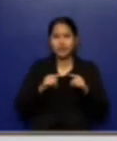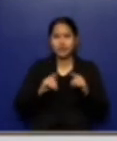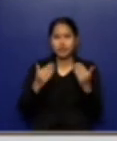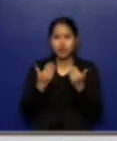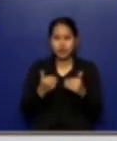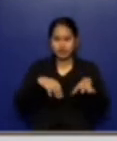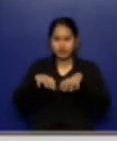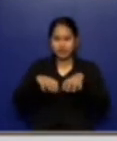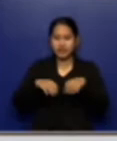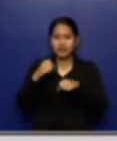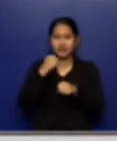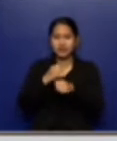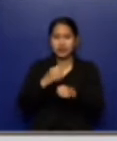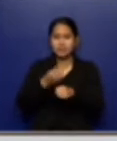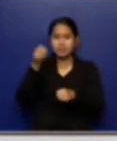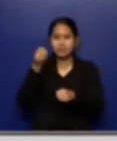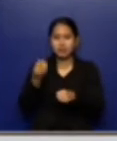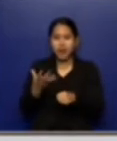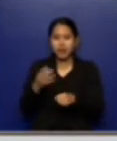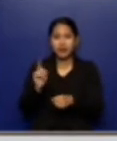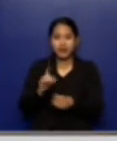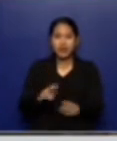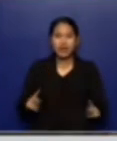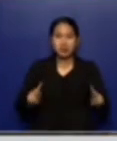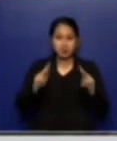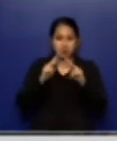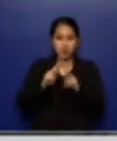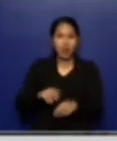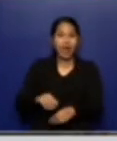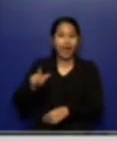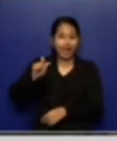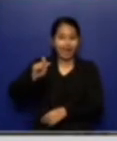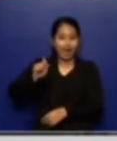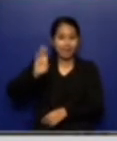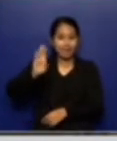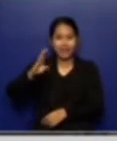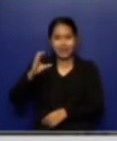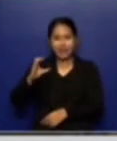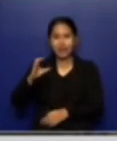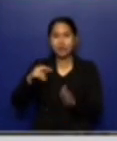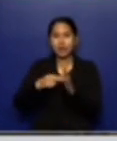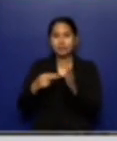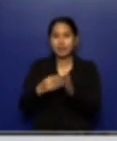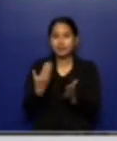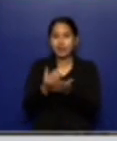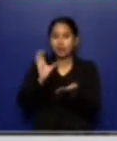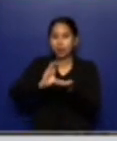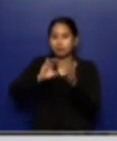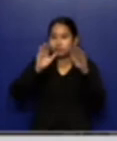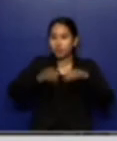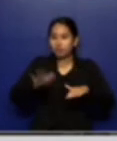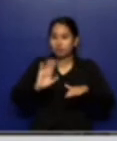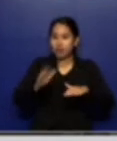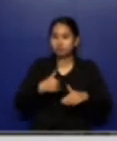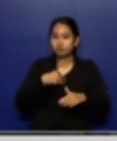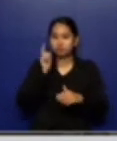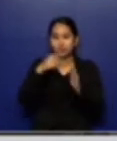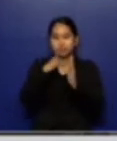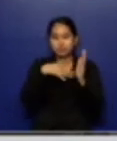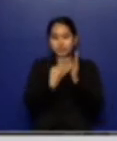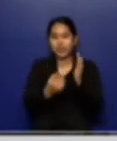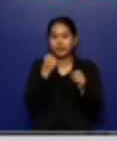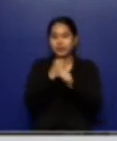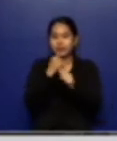บเอาปริมาณกระทรวงเกรด A เกรด B เกรด C ต้องยึดปริมาณตัวเองไม่ให้ลดจะต้องทำแผนงานโครงการรองรับไ